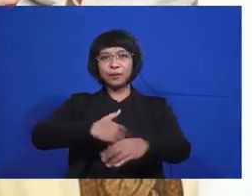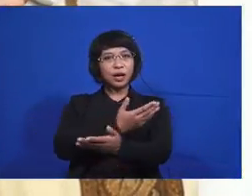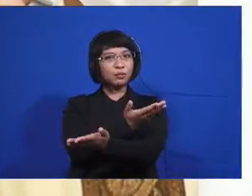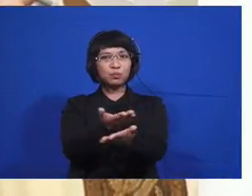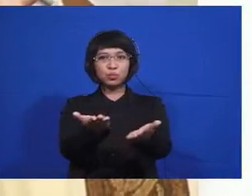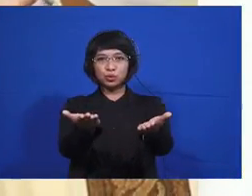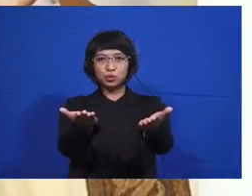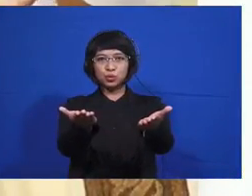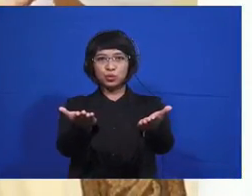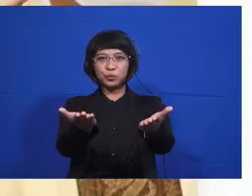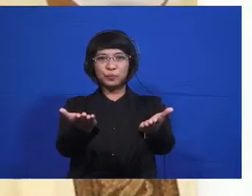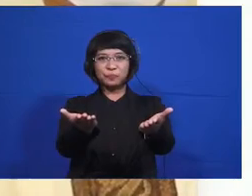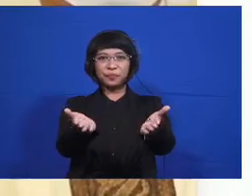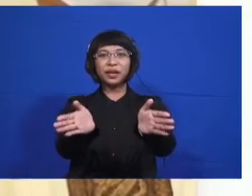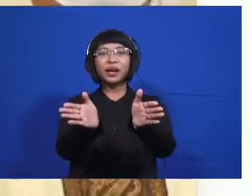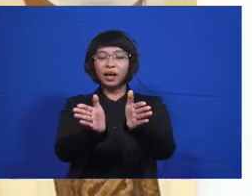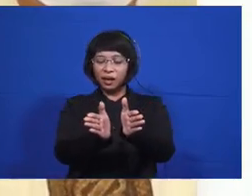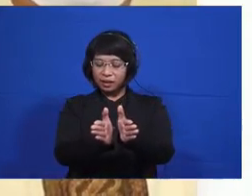bersamamu.